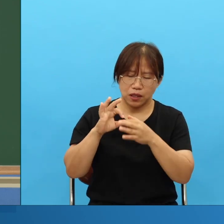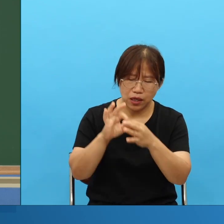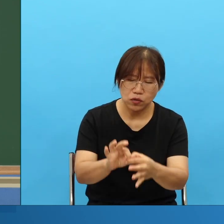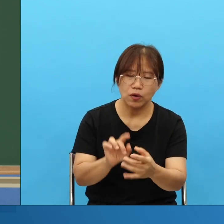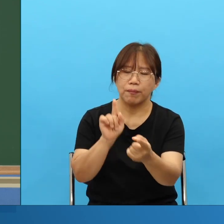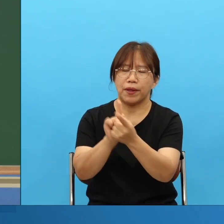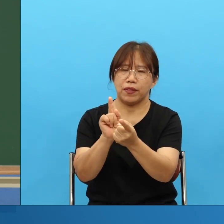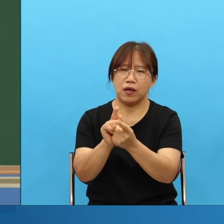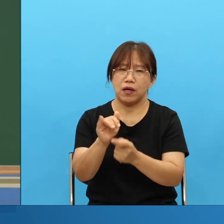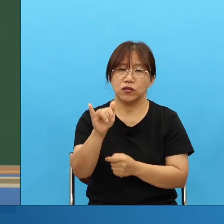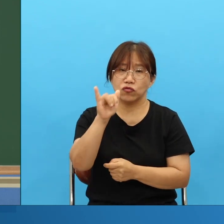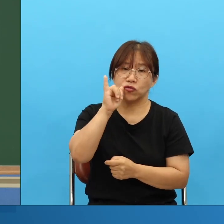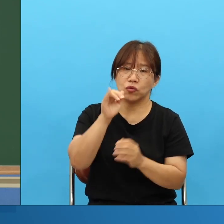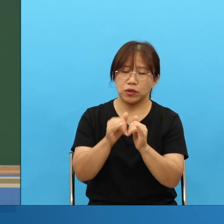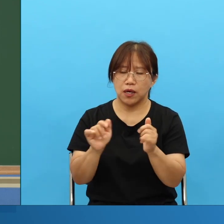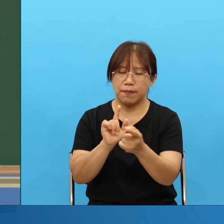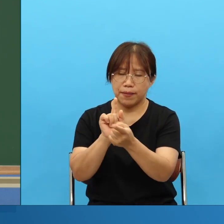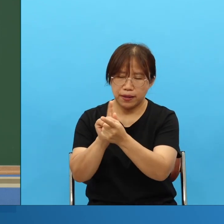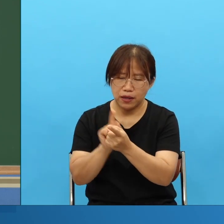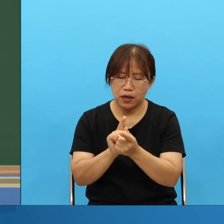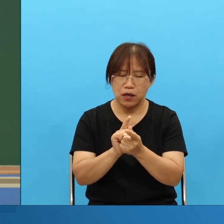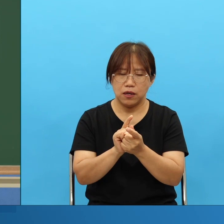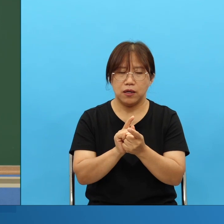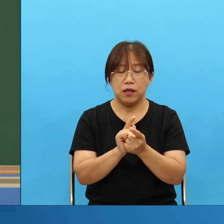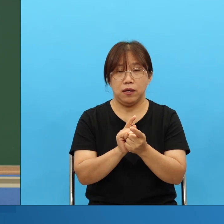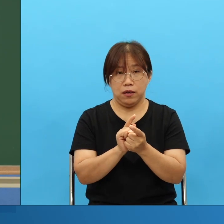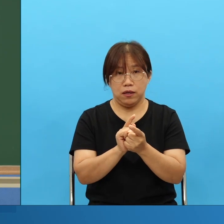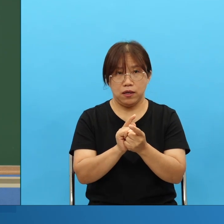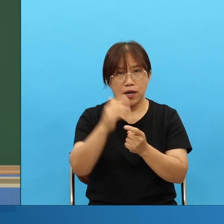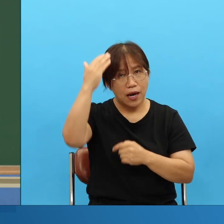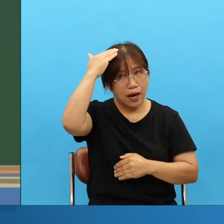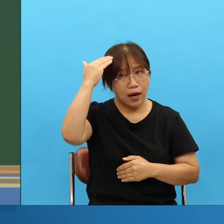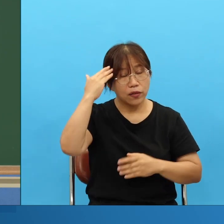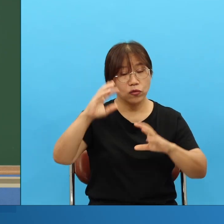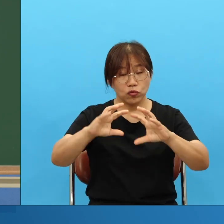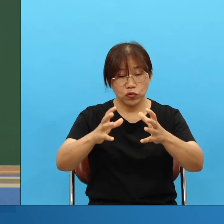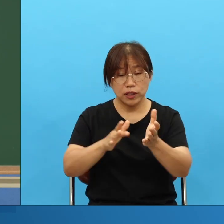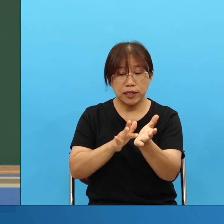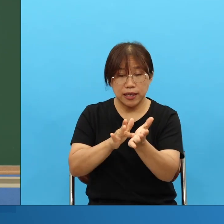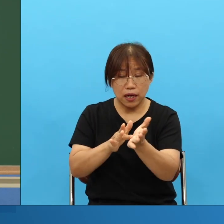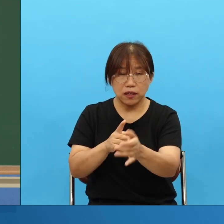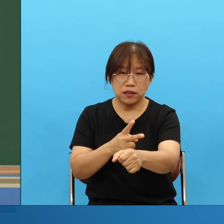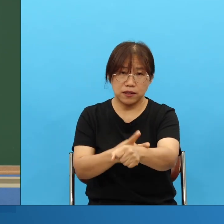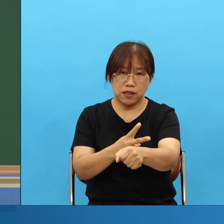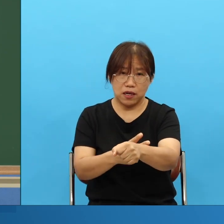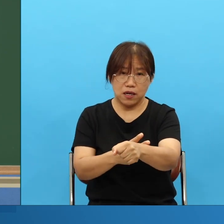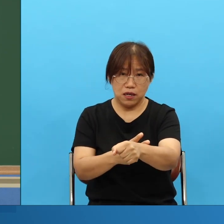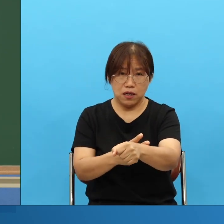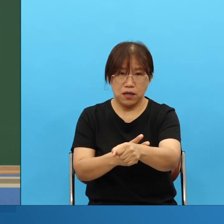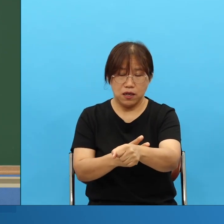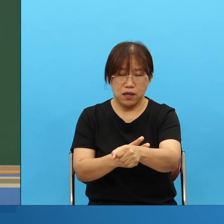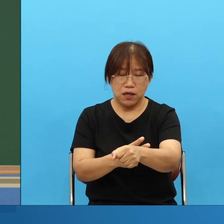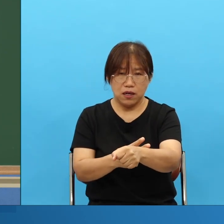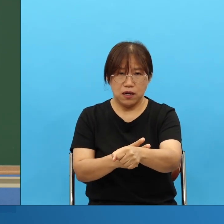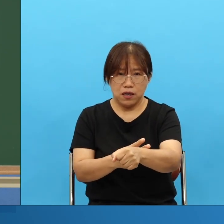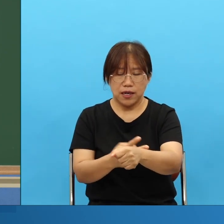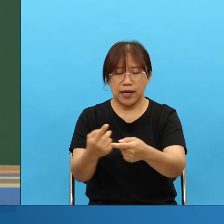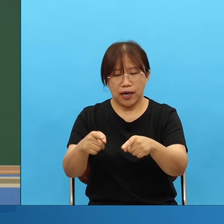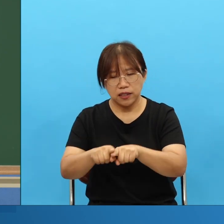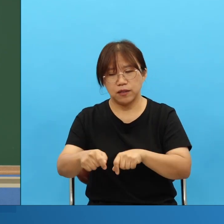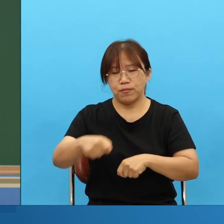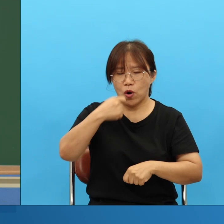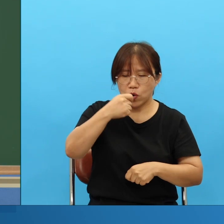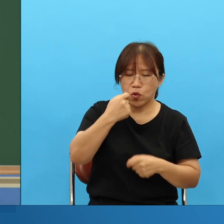찾아가고. 그래서 외국은 모르겠어요. 한국에서 약사 중에 이 중독자들을 뭐 그냥 강의하는 거 말고 같이 밥 먹고